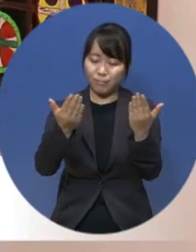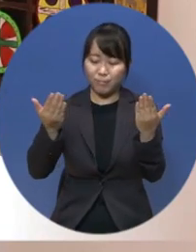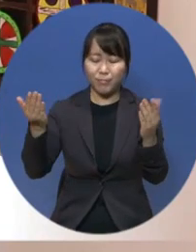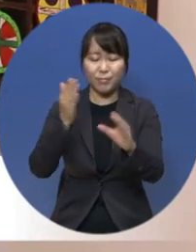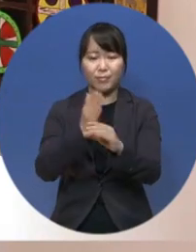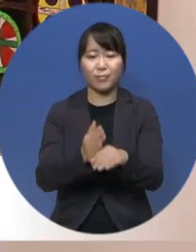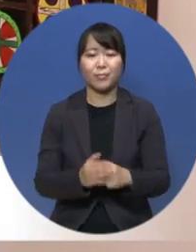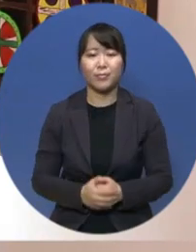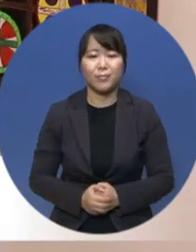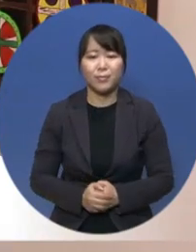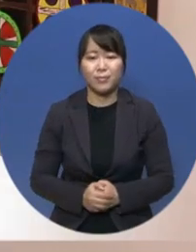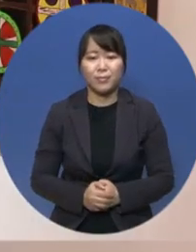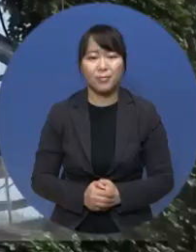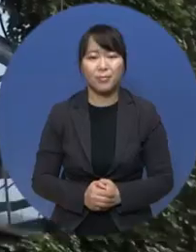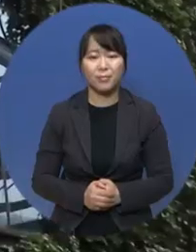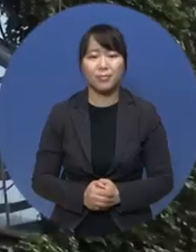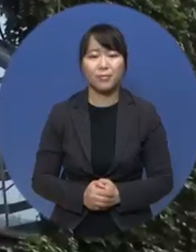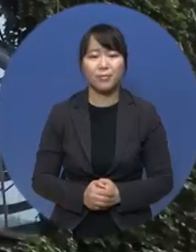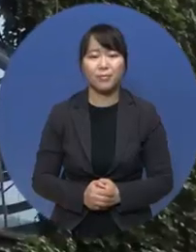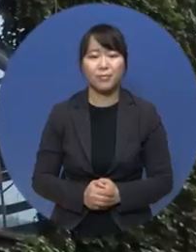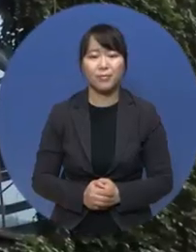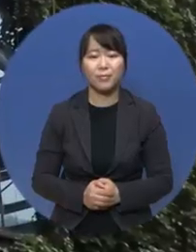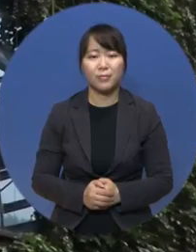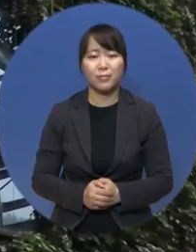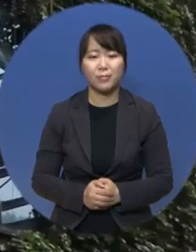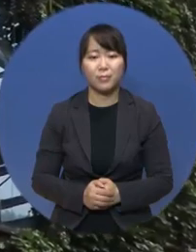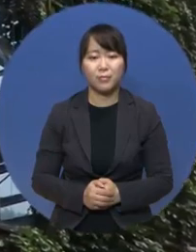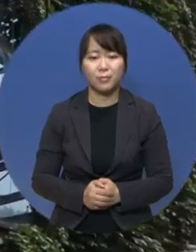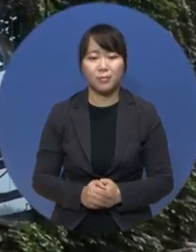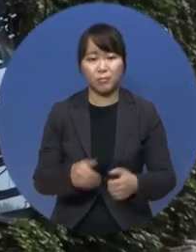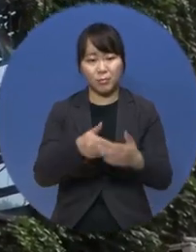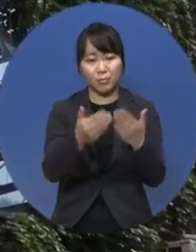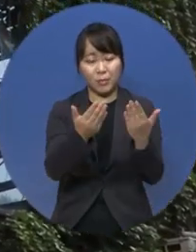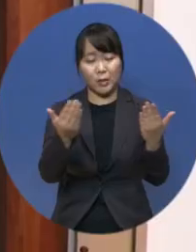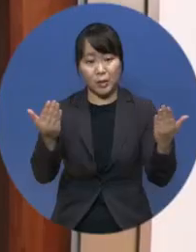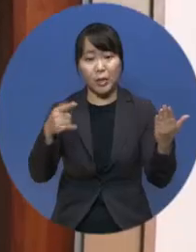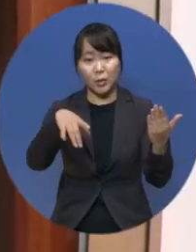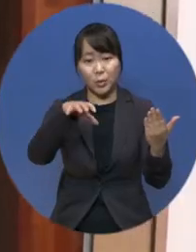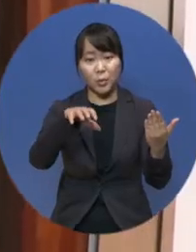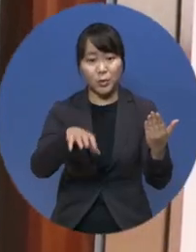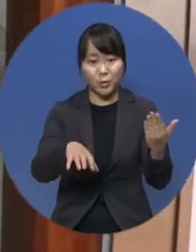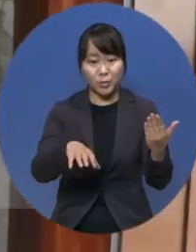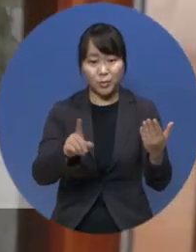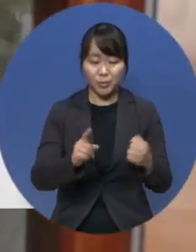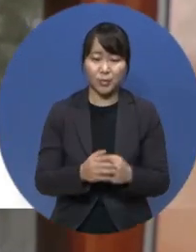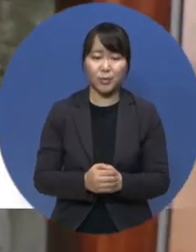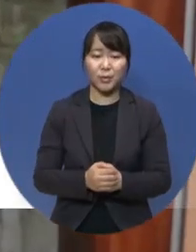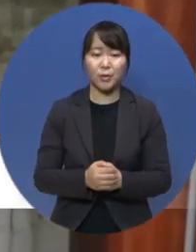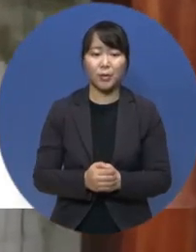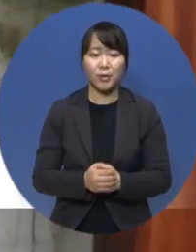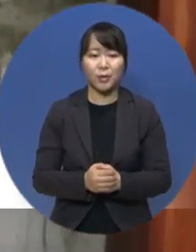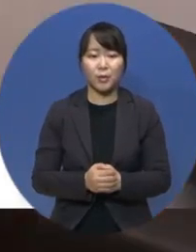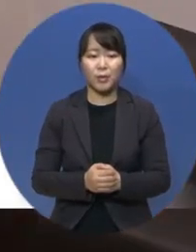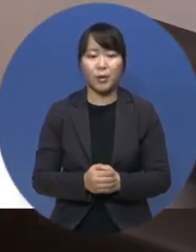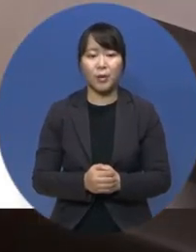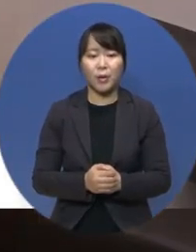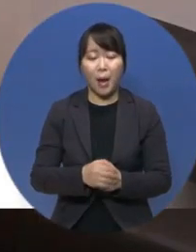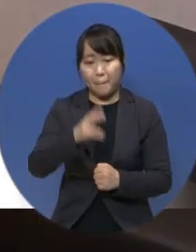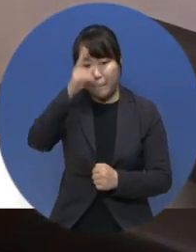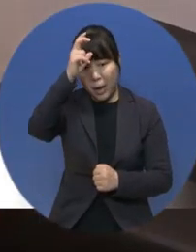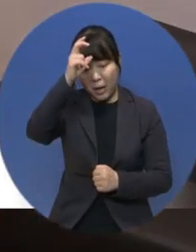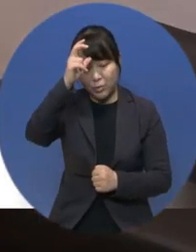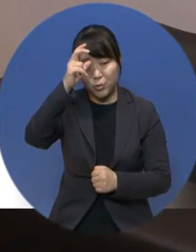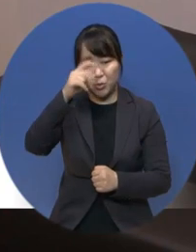전시하게 되었습니다 작품이 전시돼 있는 조강 우나 투수 측이 오는 파출소 건물을